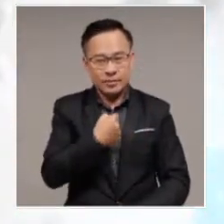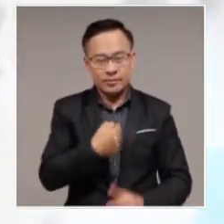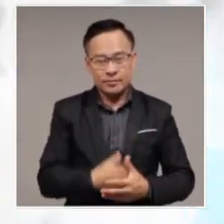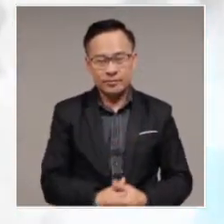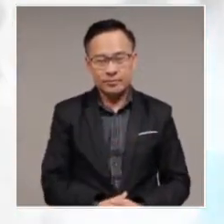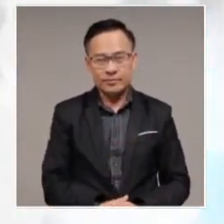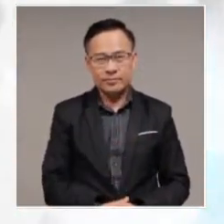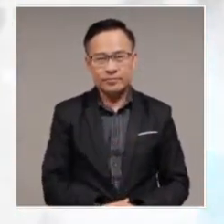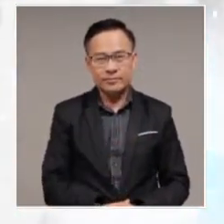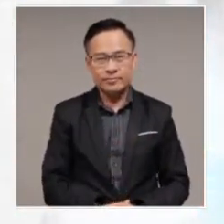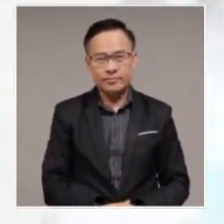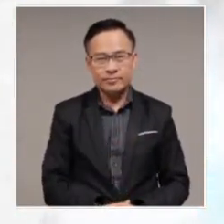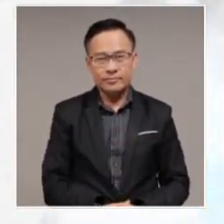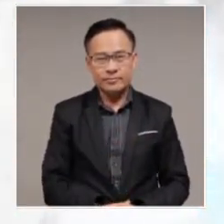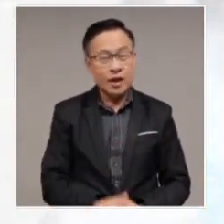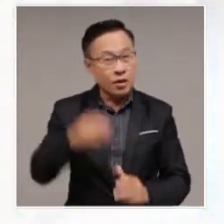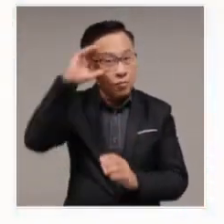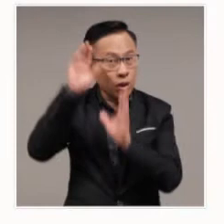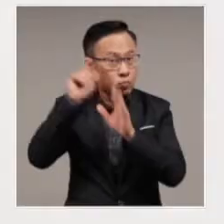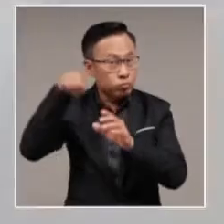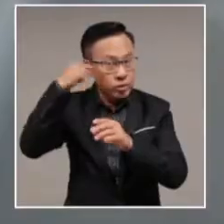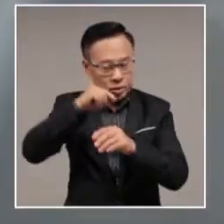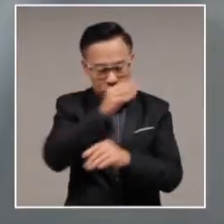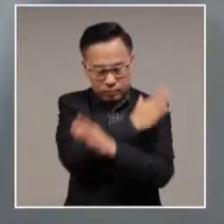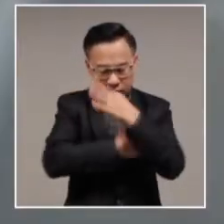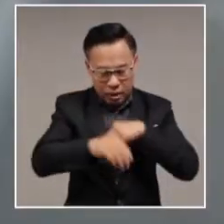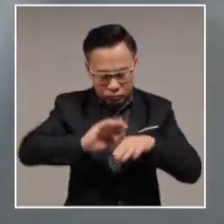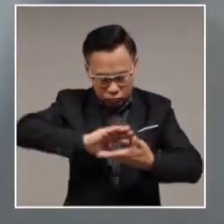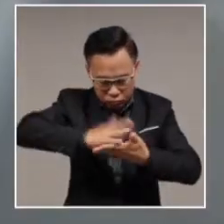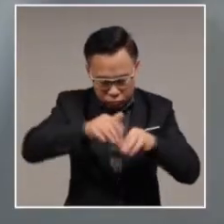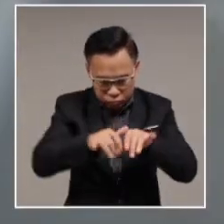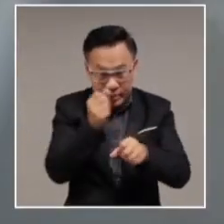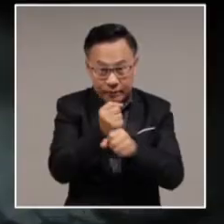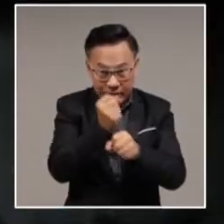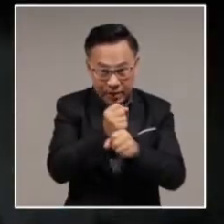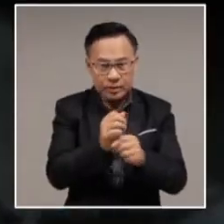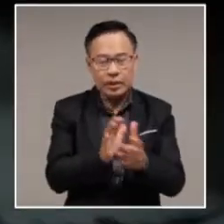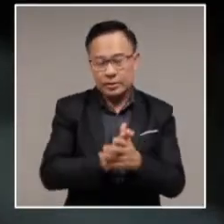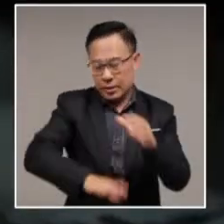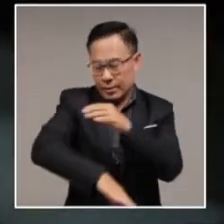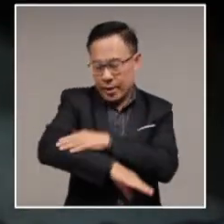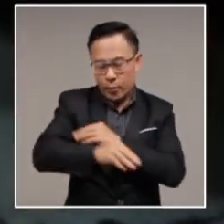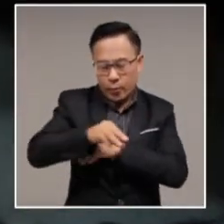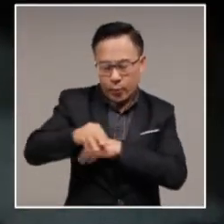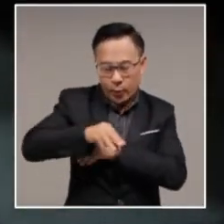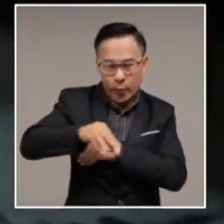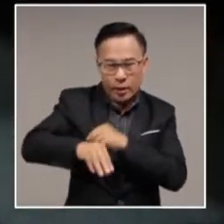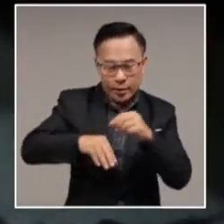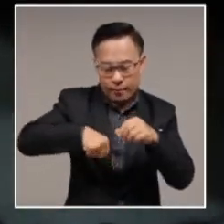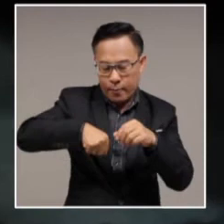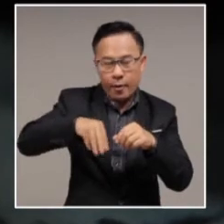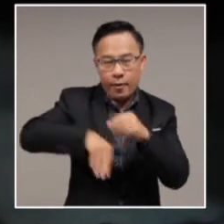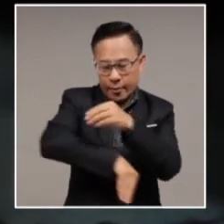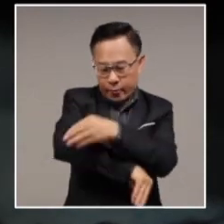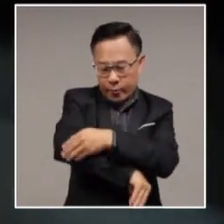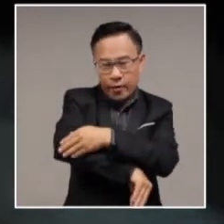The Stronger คนหัวใจแกร่งแสงขาวภาพพี่นุ้ยนั่งทำงานโดยใช้โน้ตบุ๊กภาพพี่นุ้ยใช้แขนที่ด้วนคลิกขยับเ